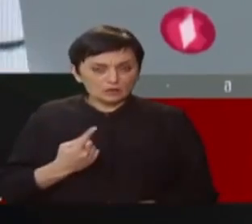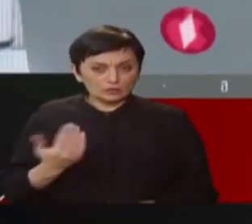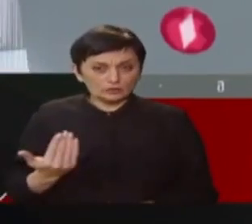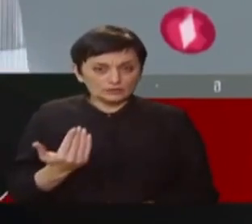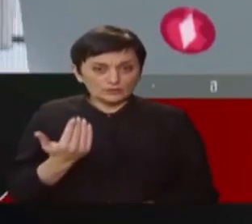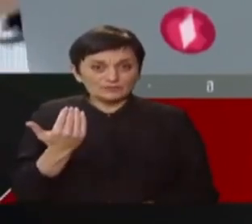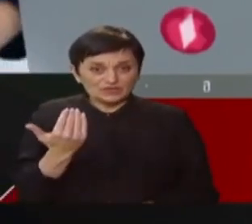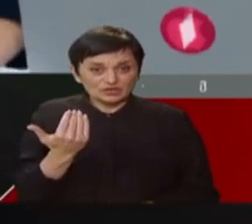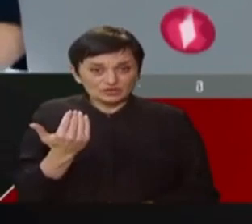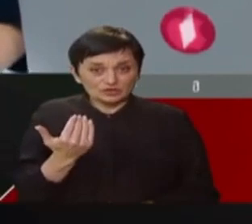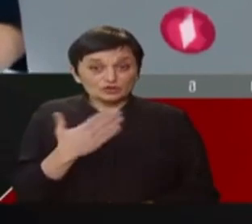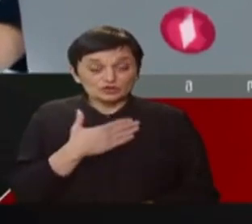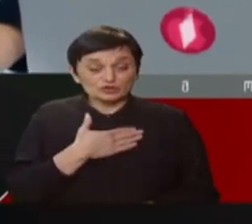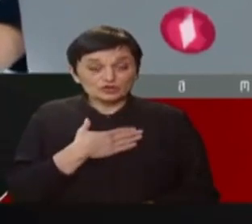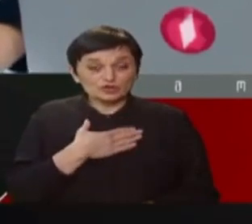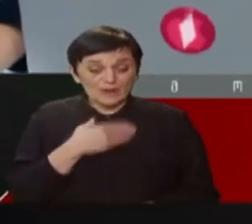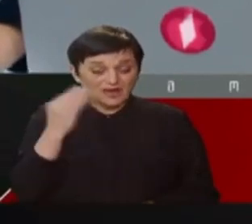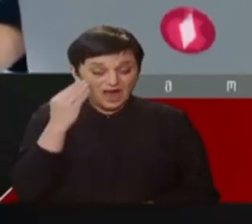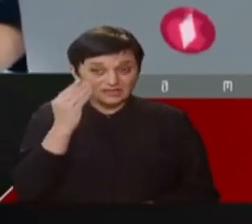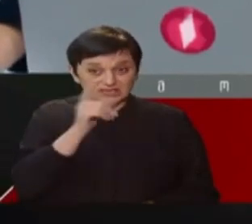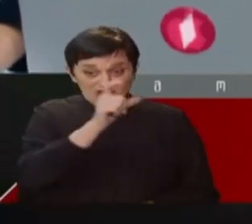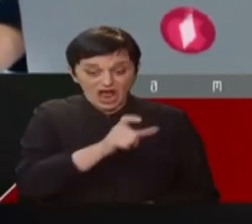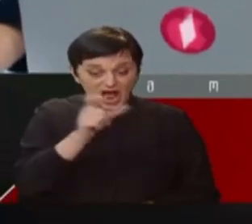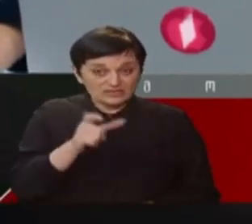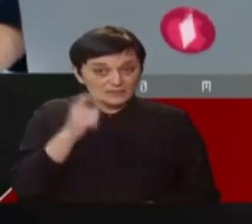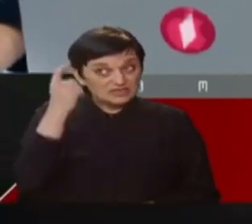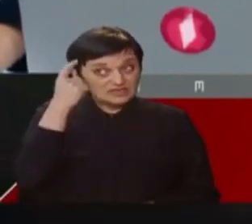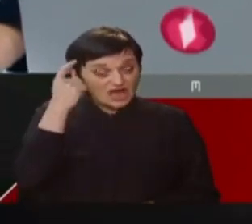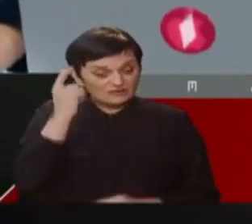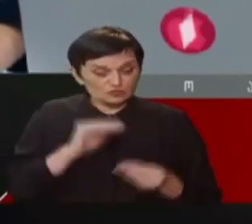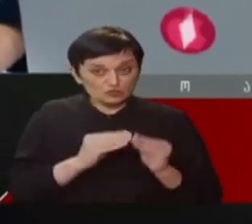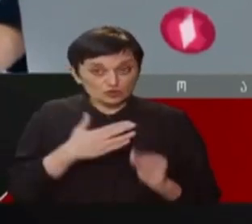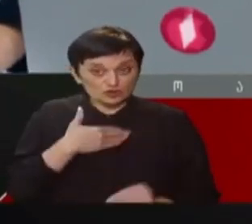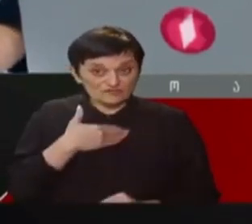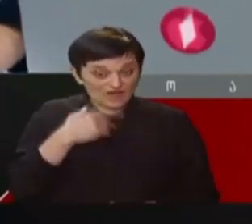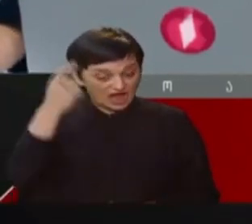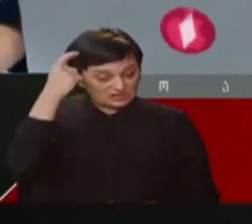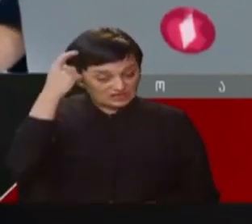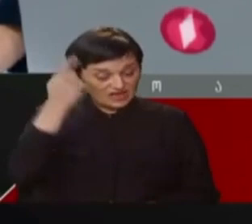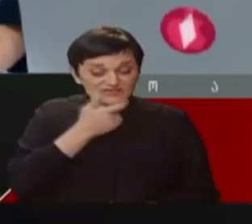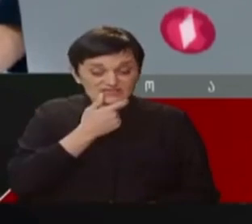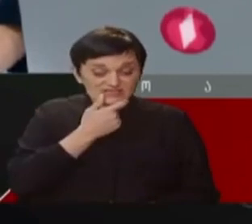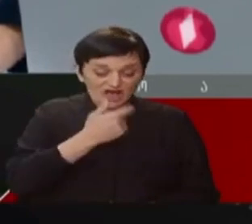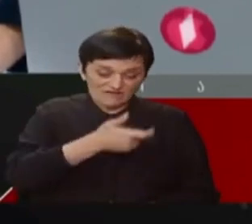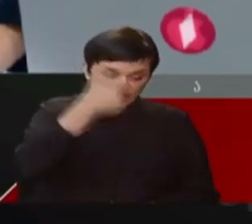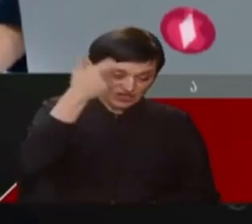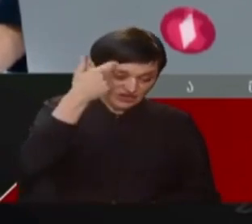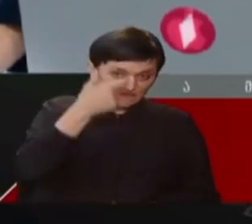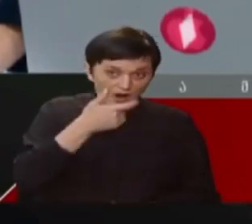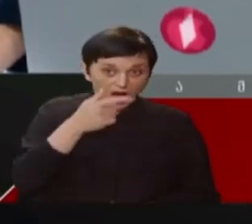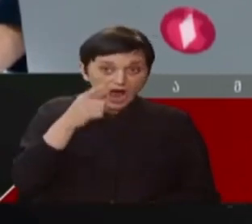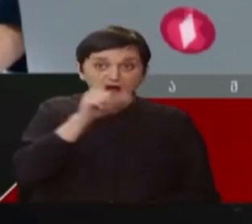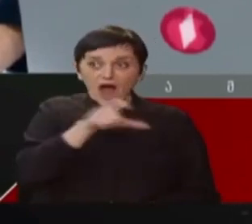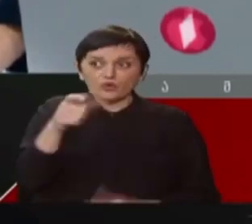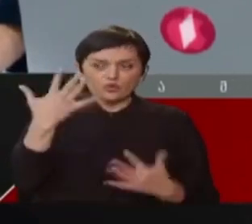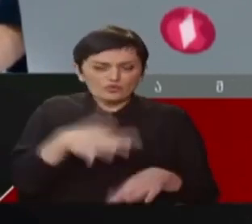თქვენ აცხადებდია? ადამიანების თავშია პრობლემა. ანუ ჩვენს თავშია მიხეილ სააკაშვილის და ბიძინა ივანიშვილის, რომ რამდენი ხანია ეს ხალხი არ